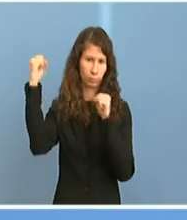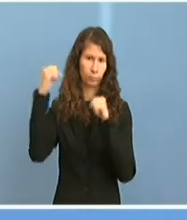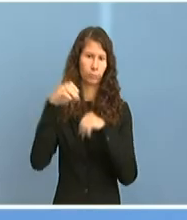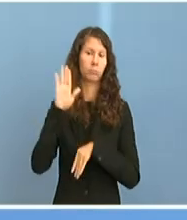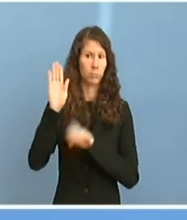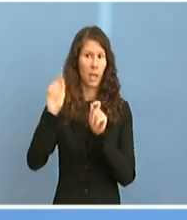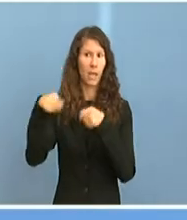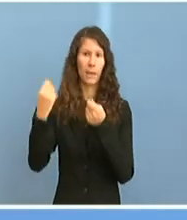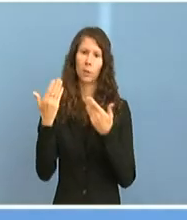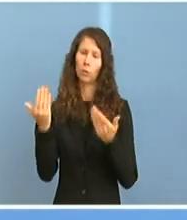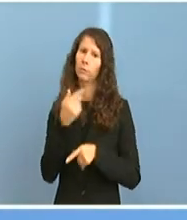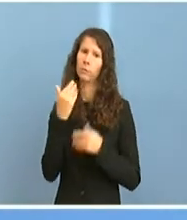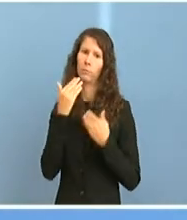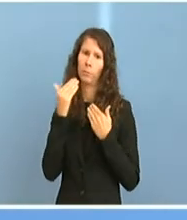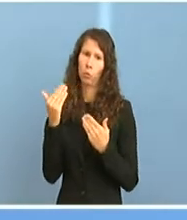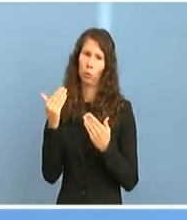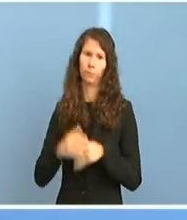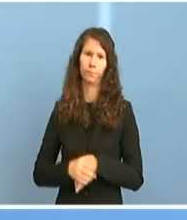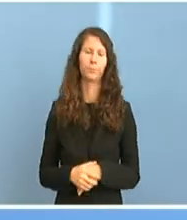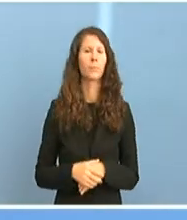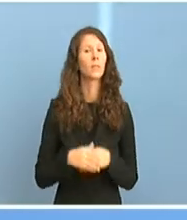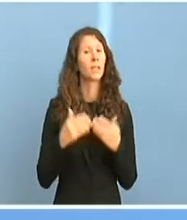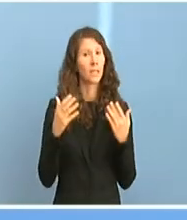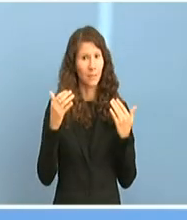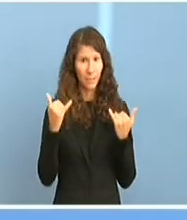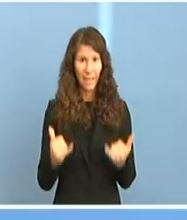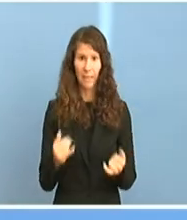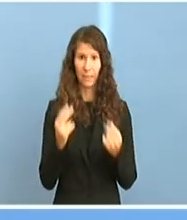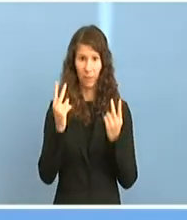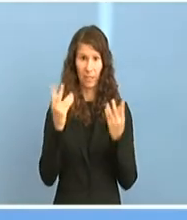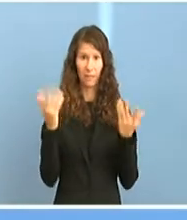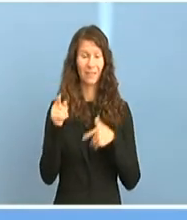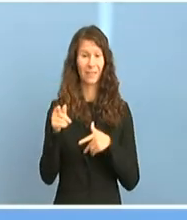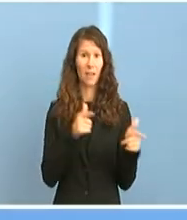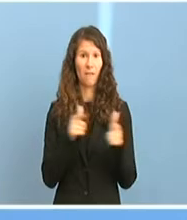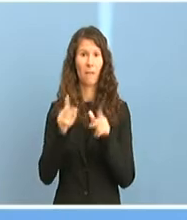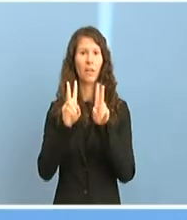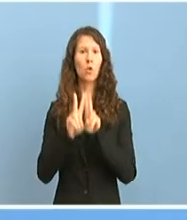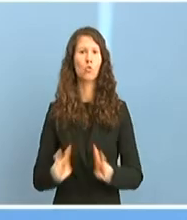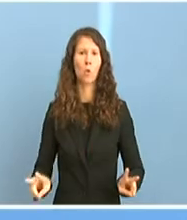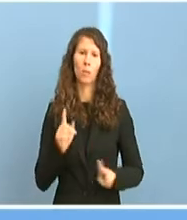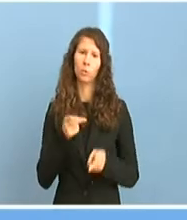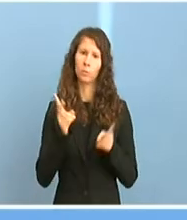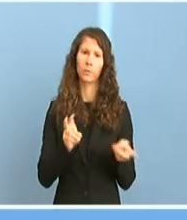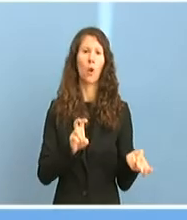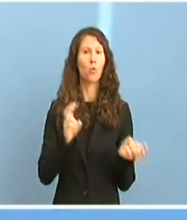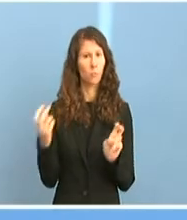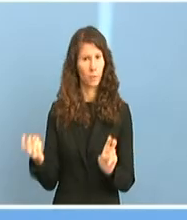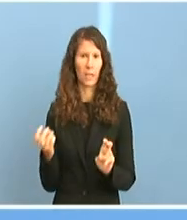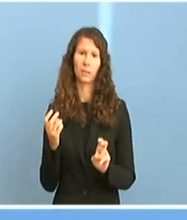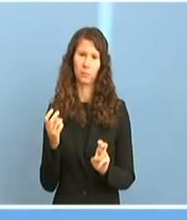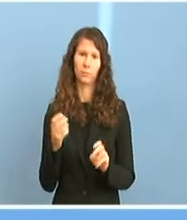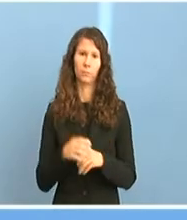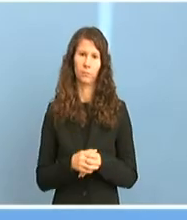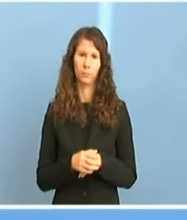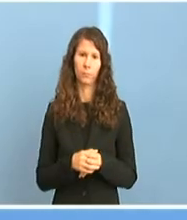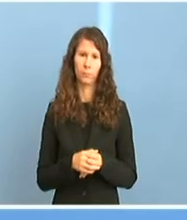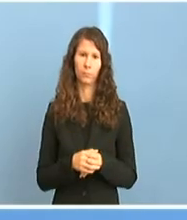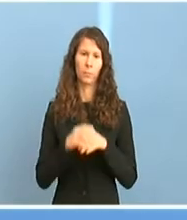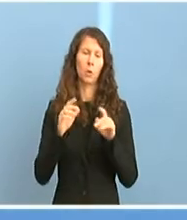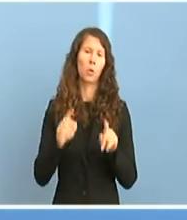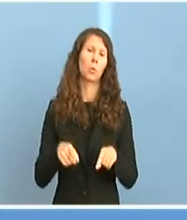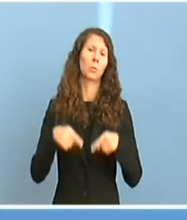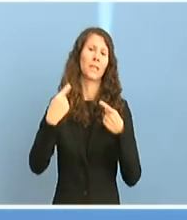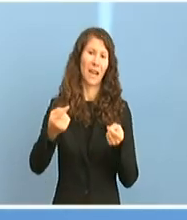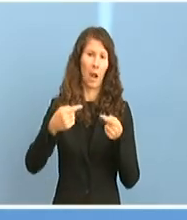ausdrücklich begrüßen. Jetzt muss es darum gehen, dass diese Waffenruhe eben auch tatsächlich umgesetzt wird und dass es danach,